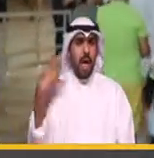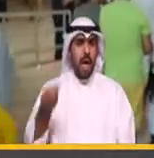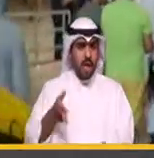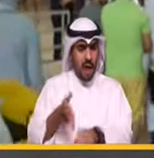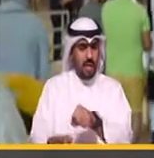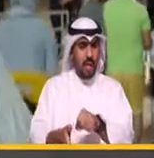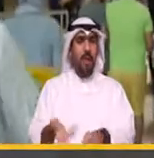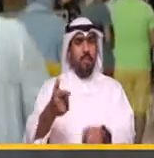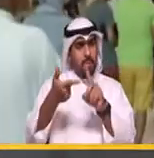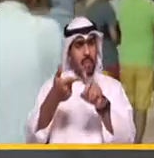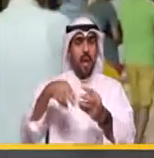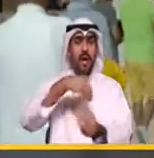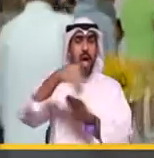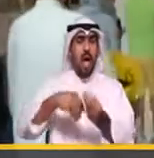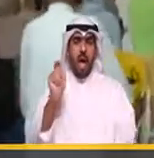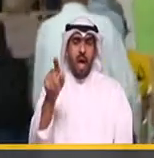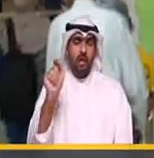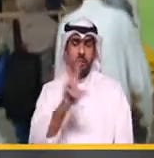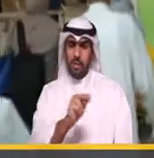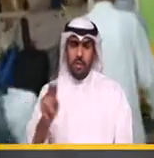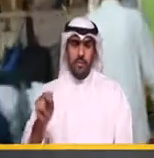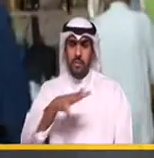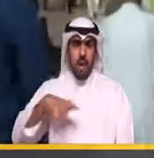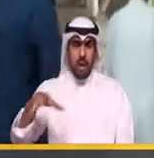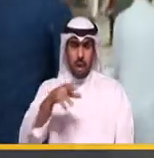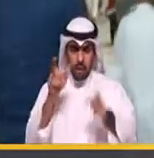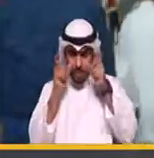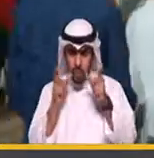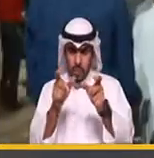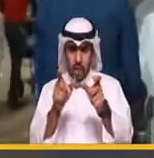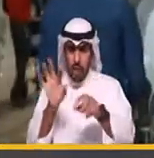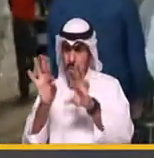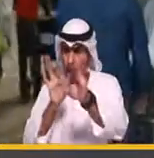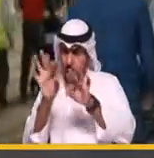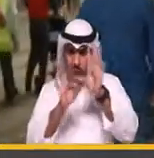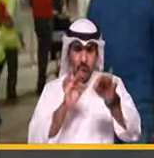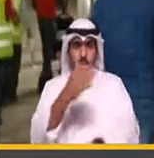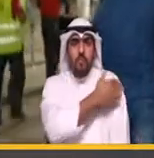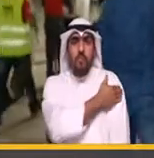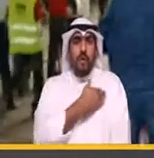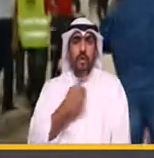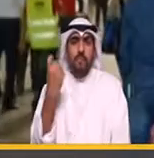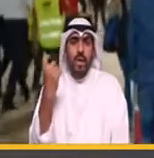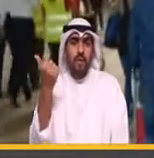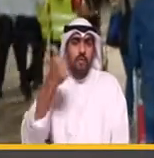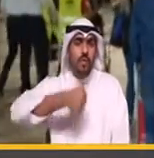إسناد من موظفين إدارة العامة للطيران المدني إدارة العمليات يكونون متواجدين على مدار